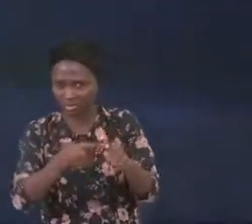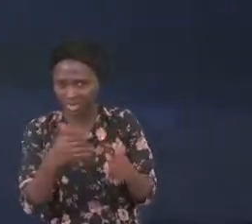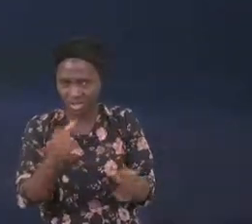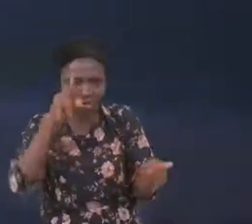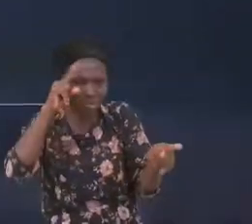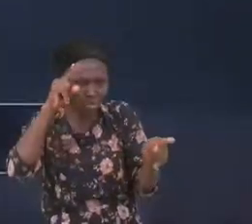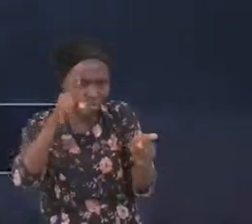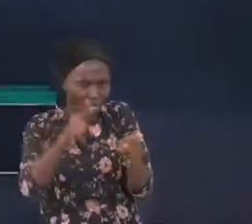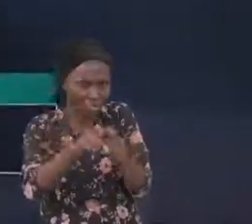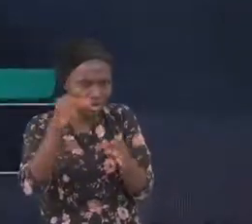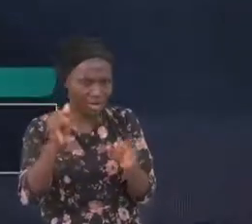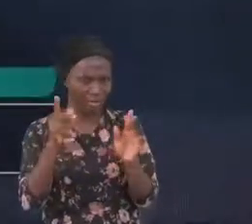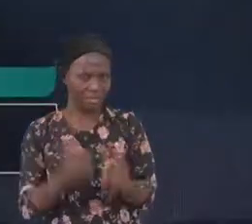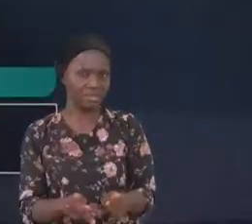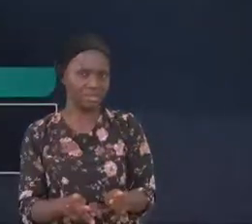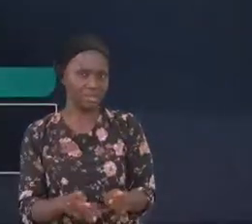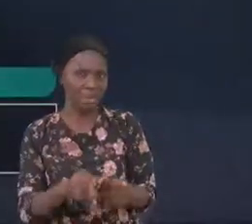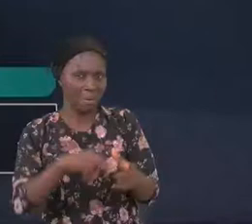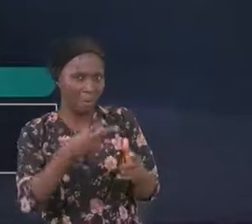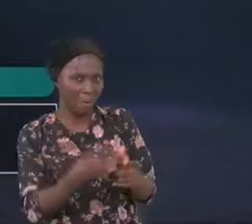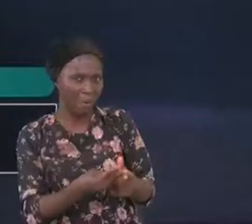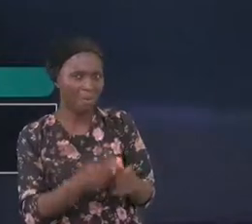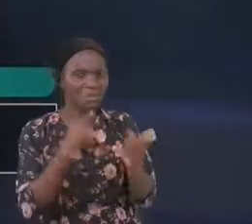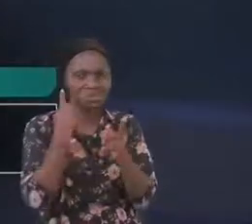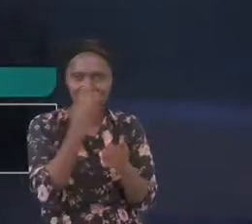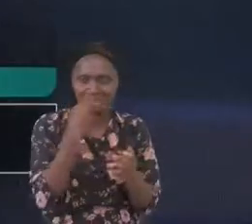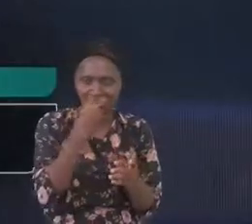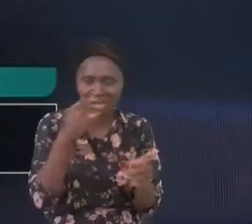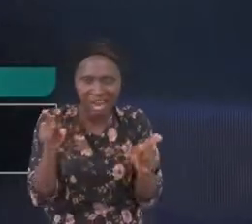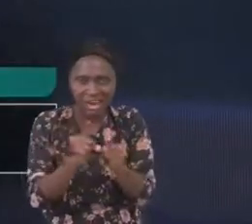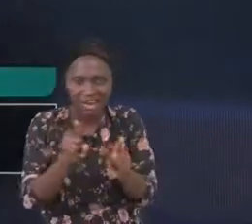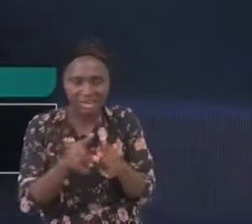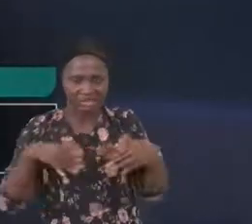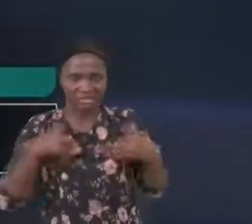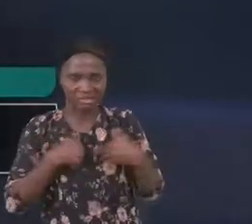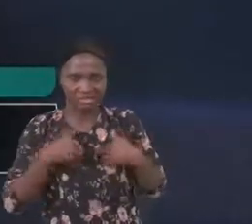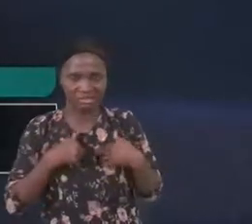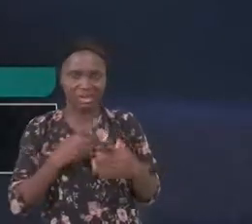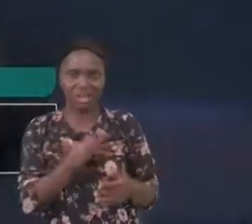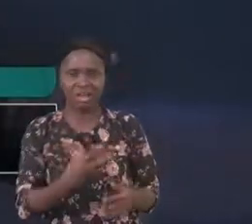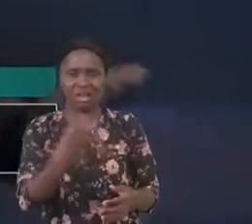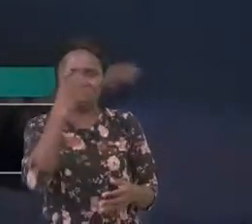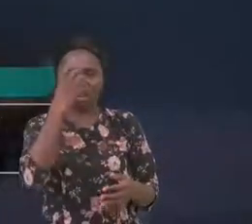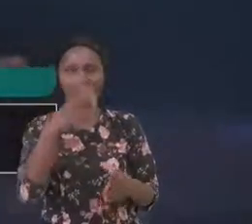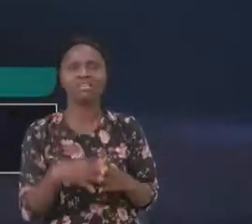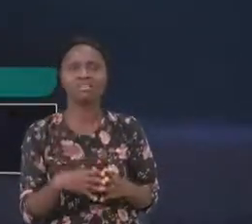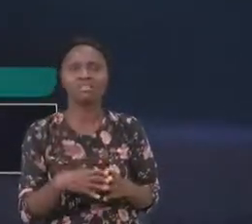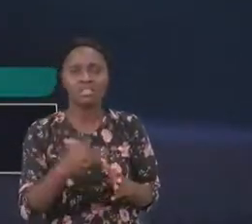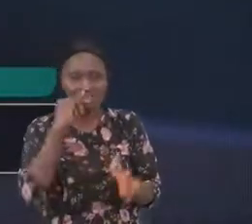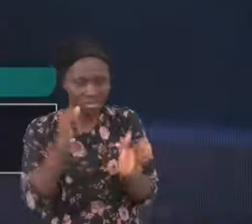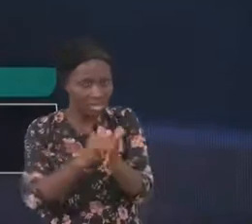bête. Tel qu'il parle. Et tel qu'il bondit sur quelqu'un. Est-ce qu'il est fraternel,